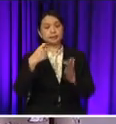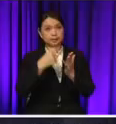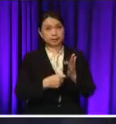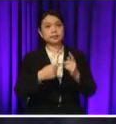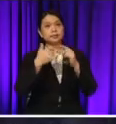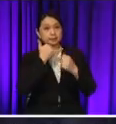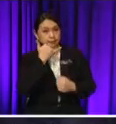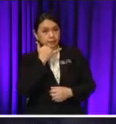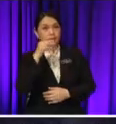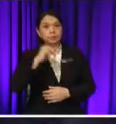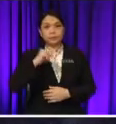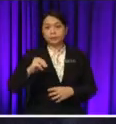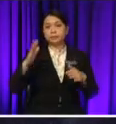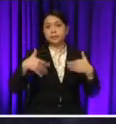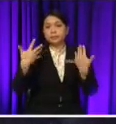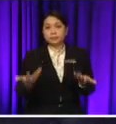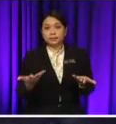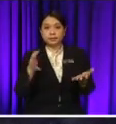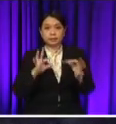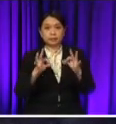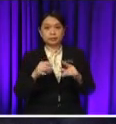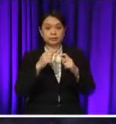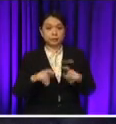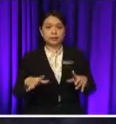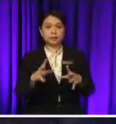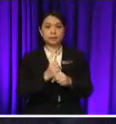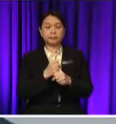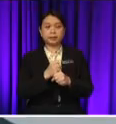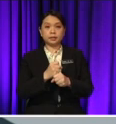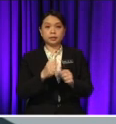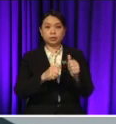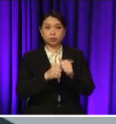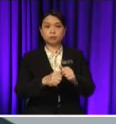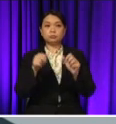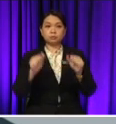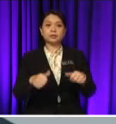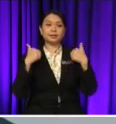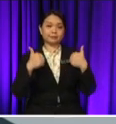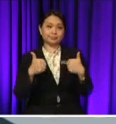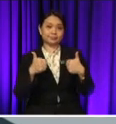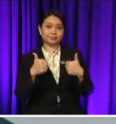ini bagaimana kalau masih dapat mengikuti dengan baik boleh tak pagi ini